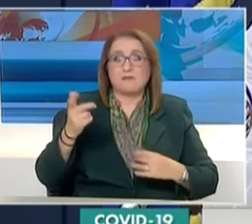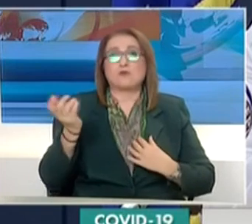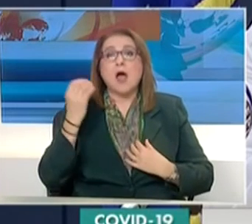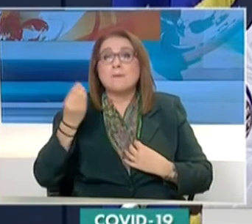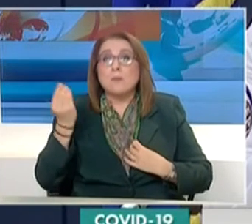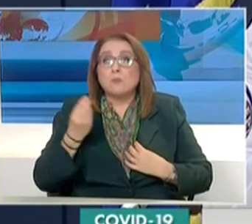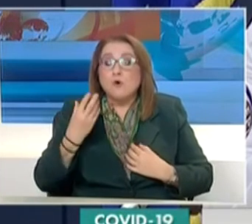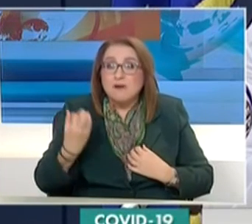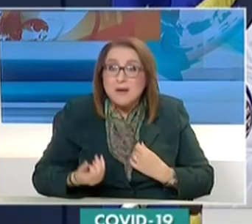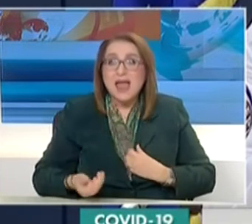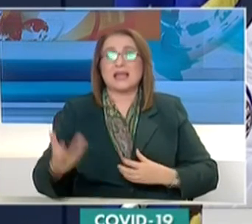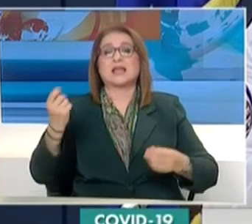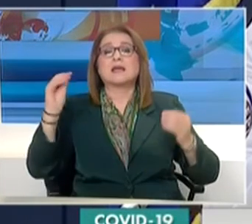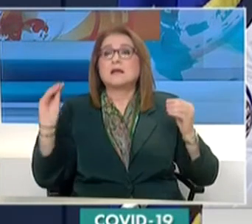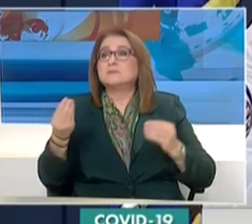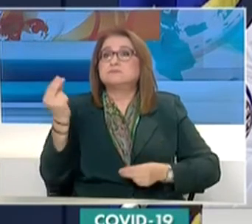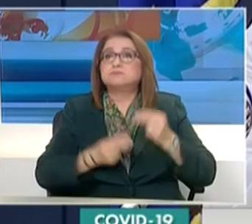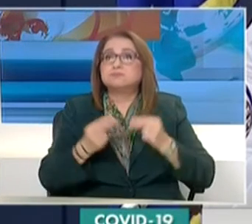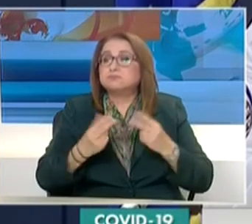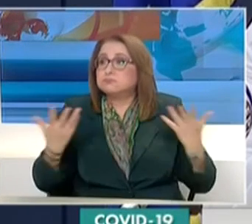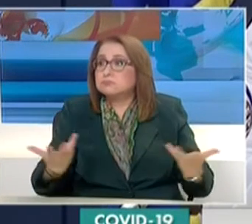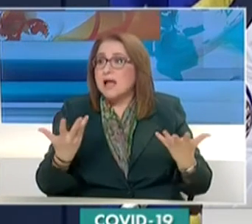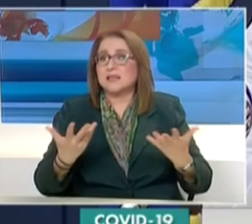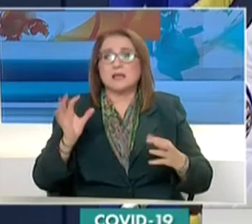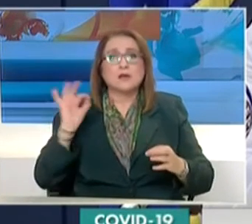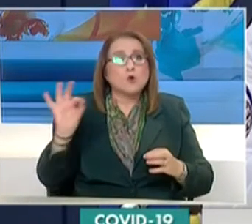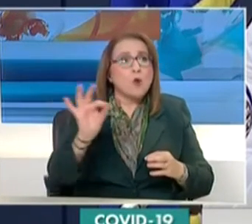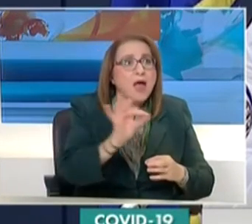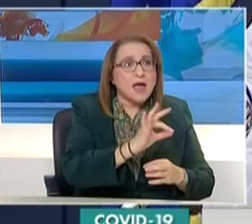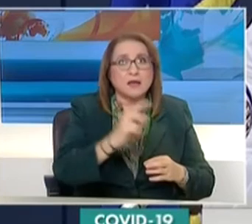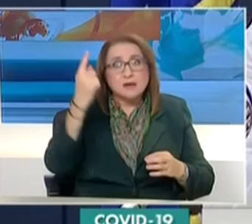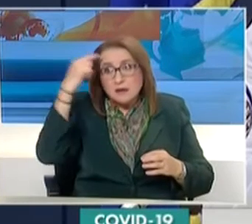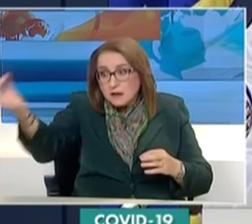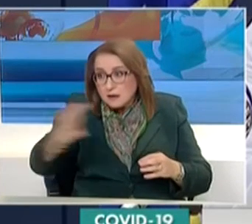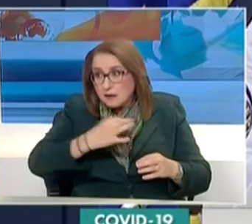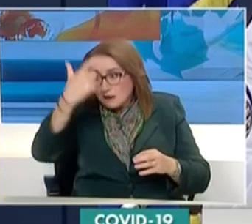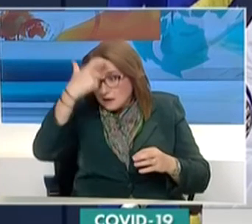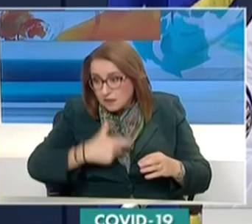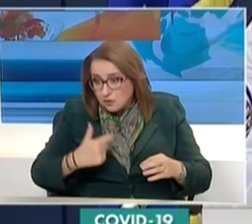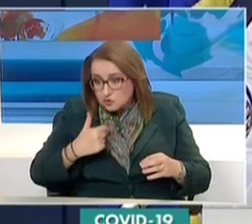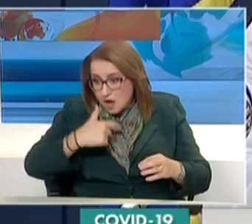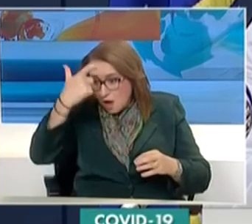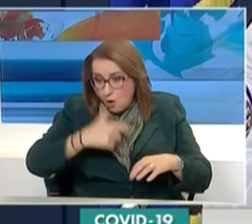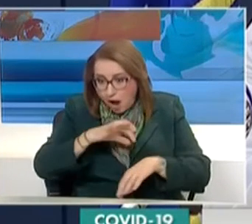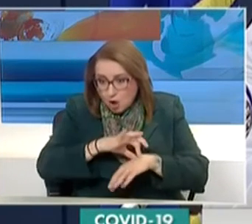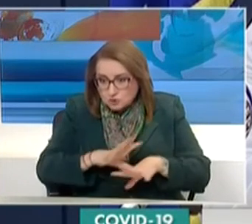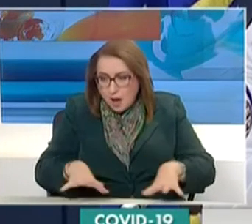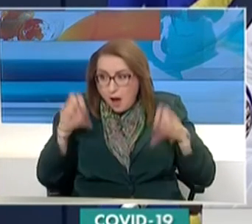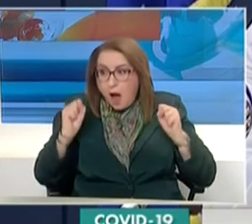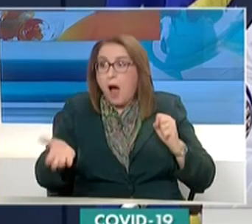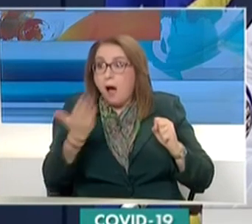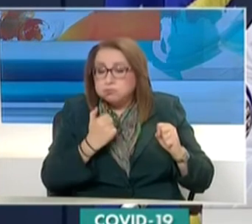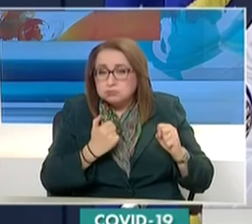σε ένα περιβάλλον που μπορεί να μεταφέρει την νόσο, μετακινείται προς πάσα κατεύθυνση, είναι